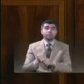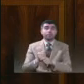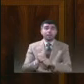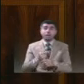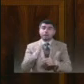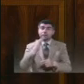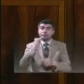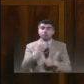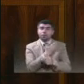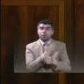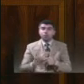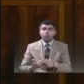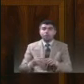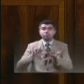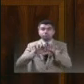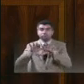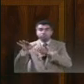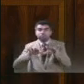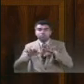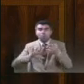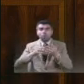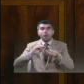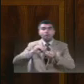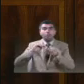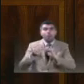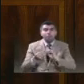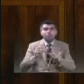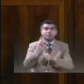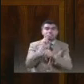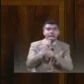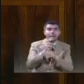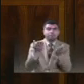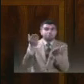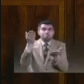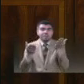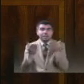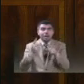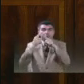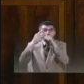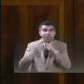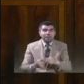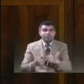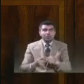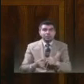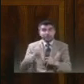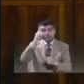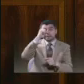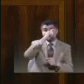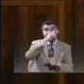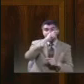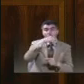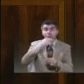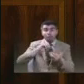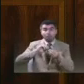المتعاقبة وبالرغم من محاولتها معالجة إشكالية الدين والحفاظ على التوازنات المالية في نسب معقولة، إلا أنها